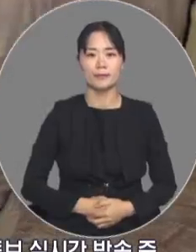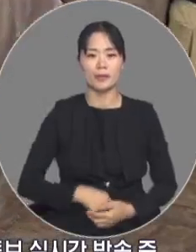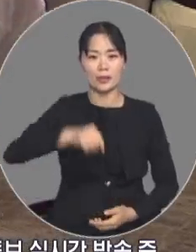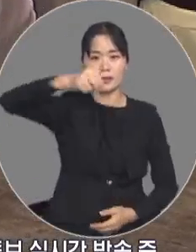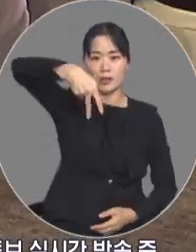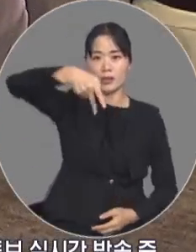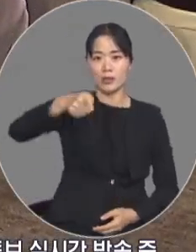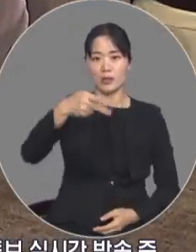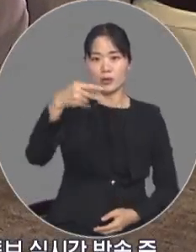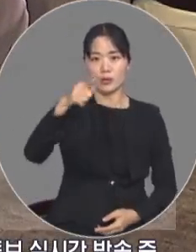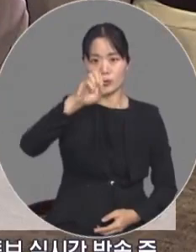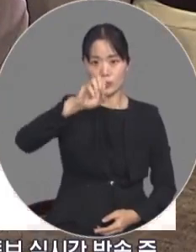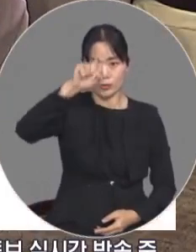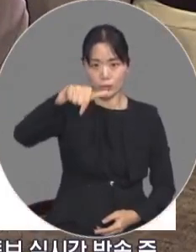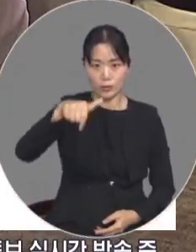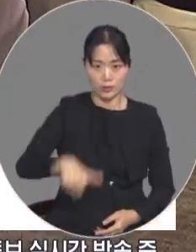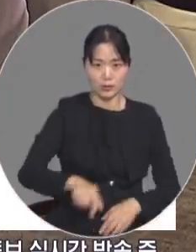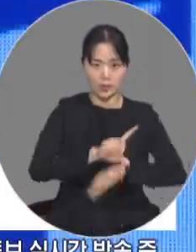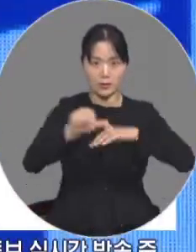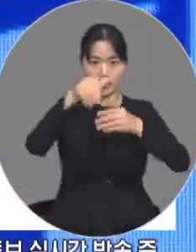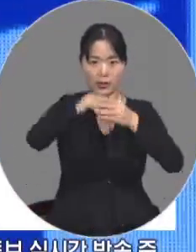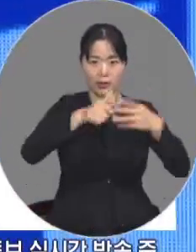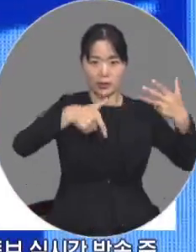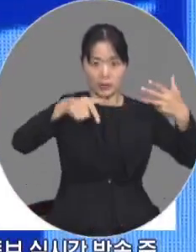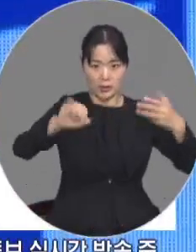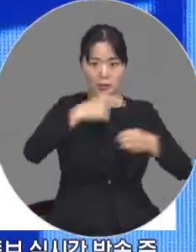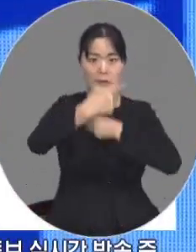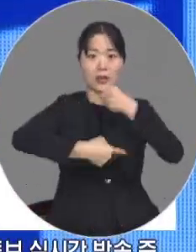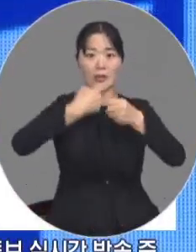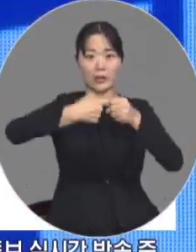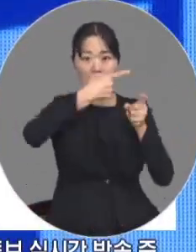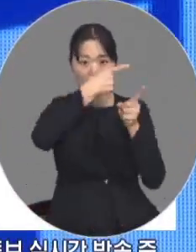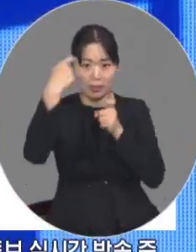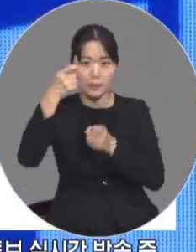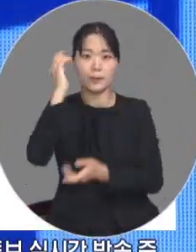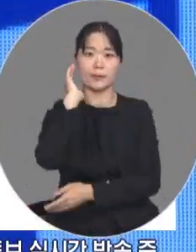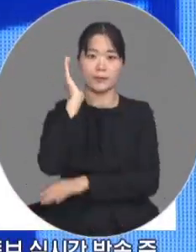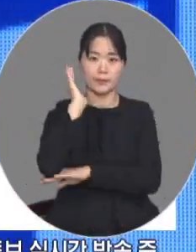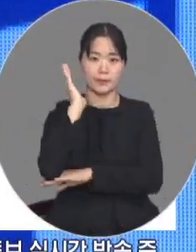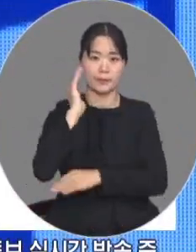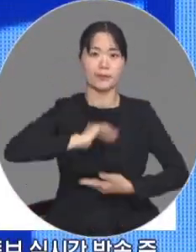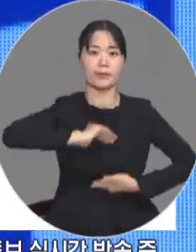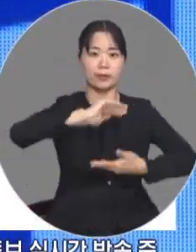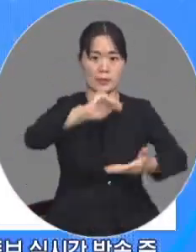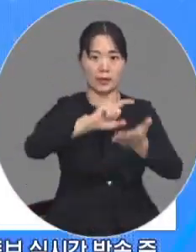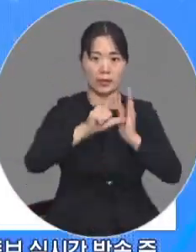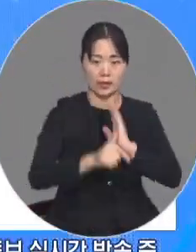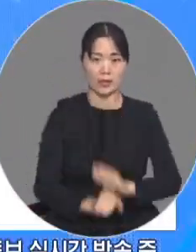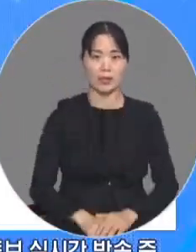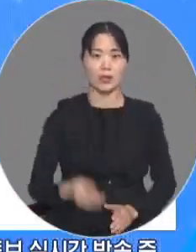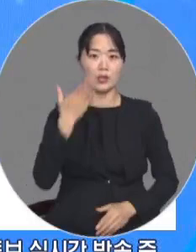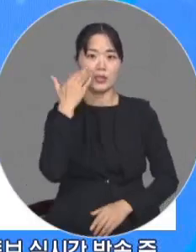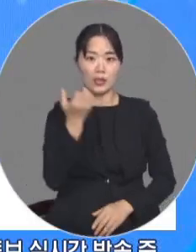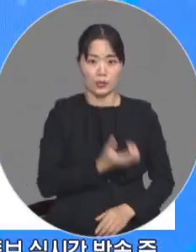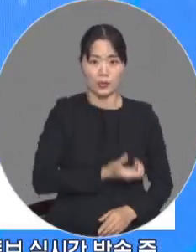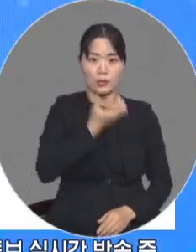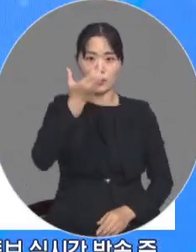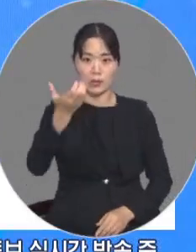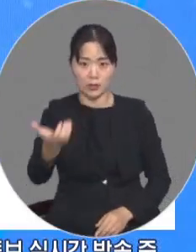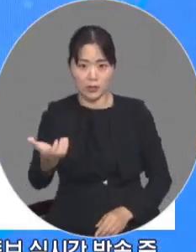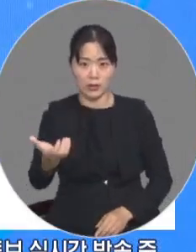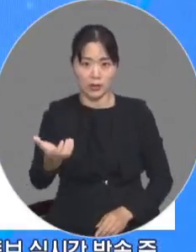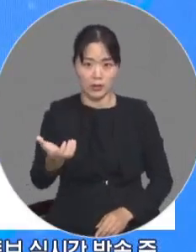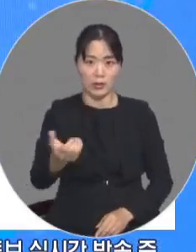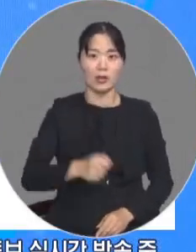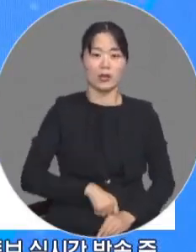서동욱 남구청장은 민선 8기 출범 1주년을 맞아 마련한 인문학 특강에서 탈울산은 일자리와 교육,